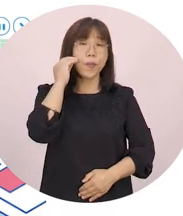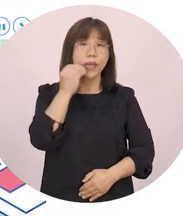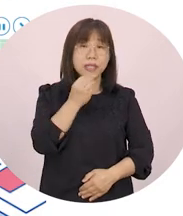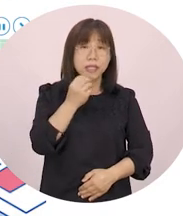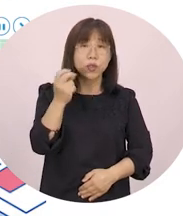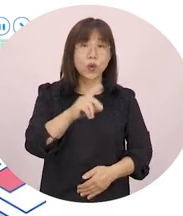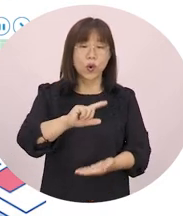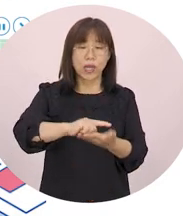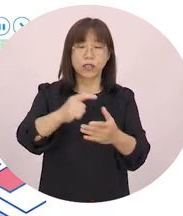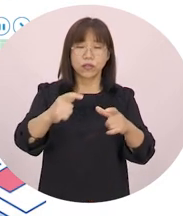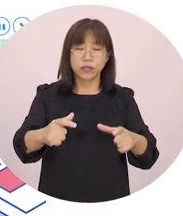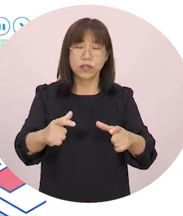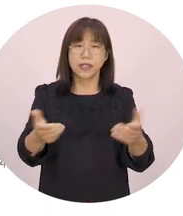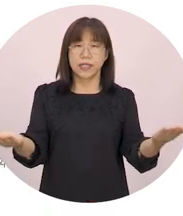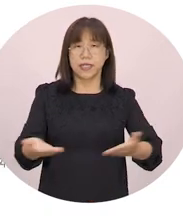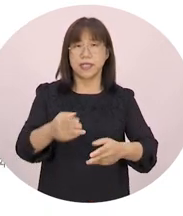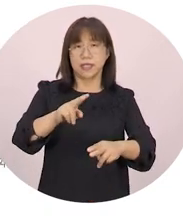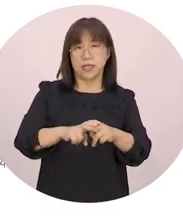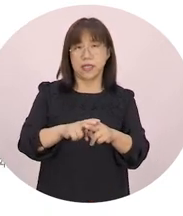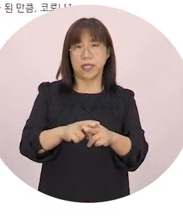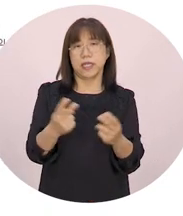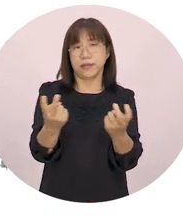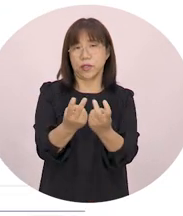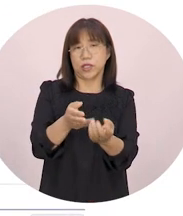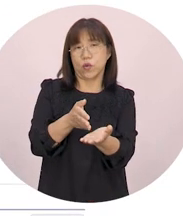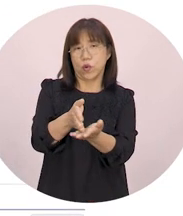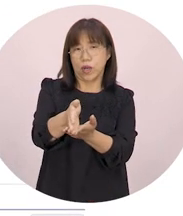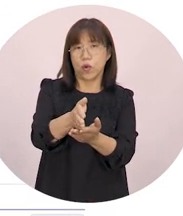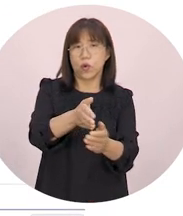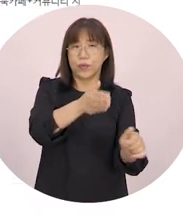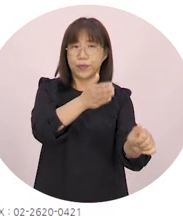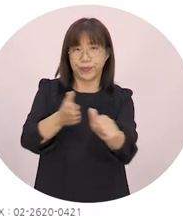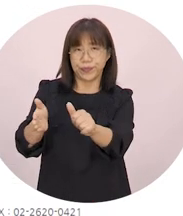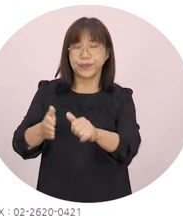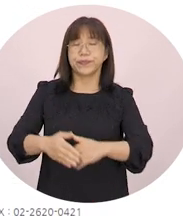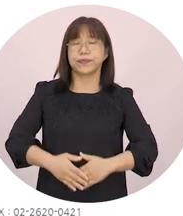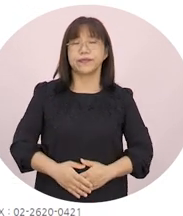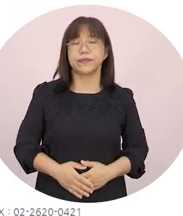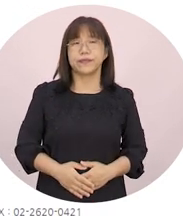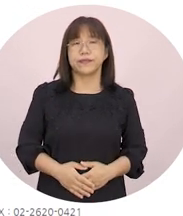내용은 구청 홈페이지를 참고하거나 강서구청 일자리정책과로 문의하면 됩니다.